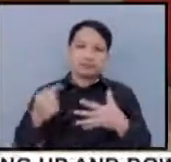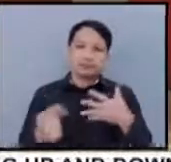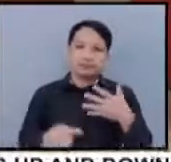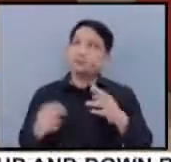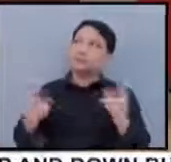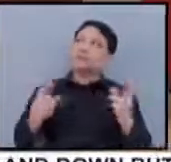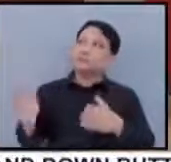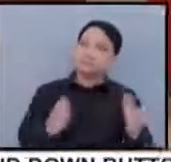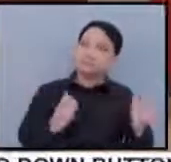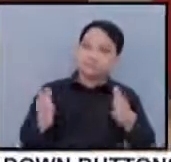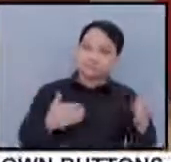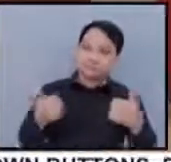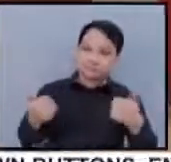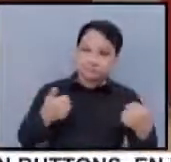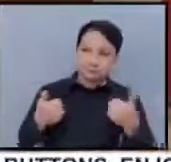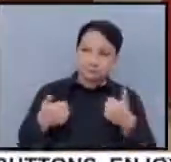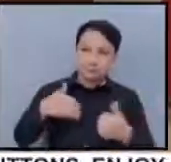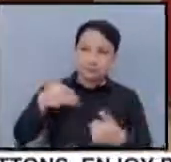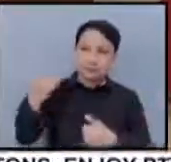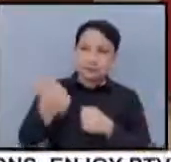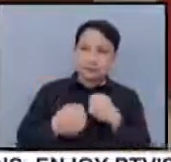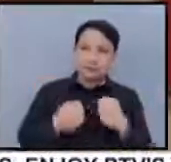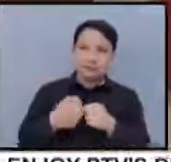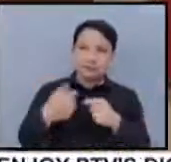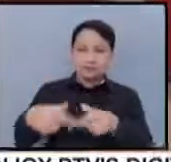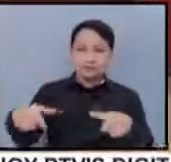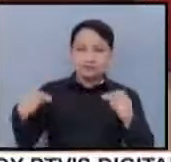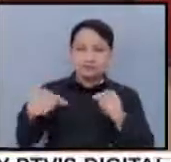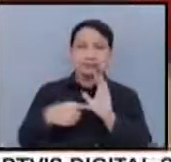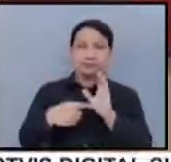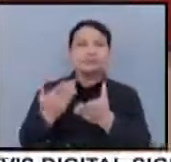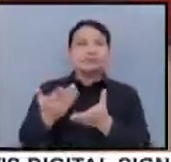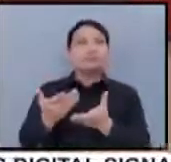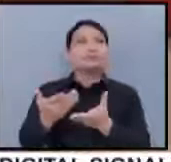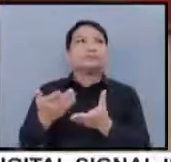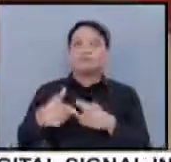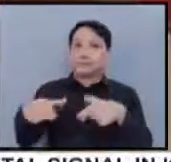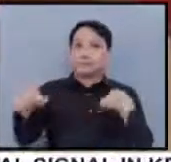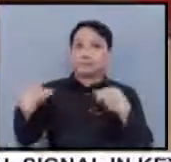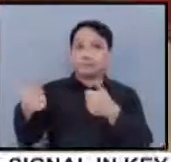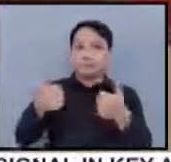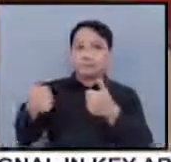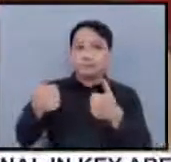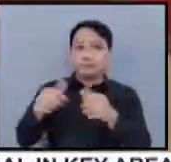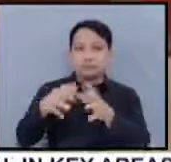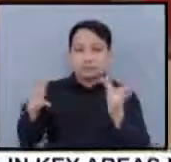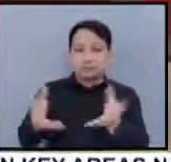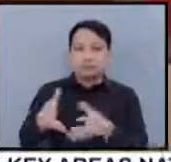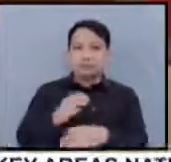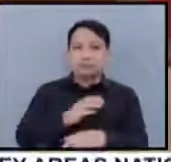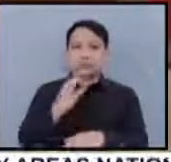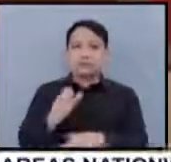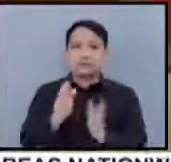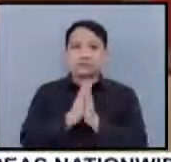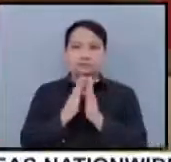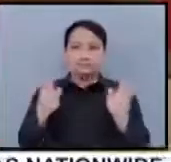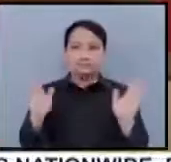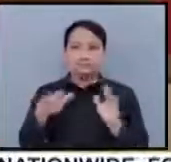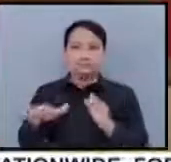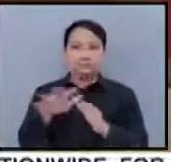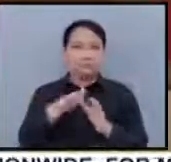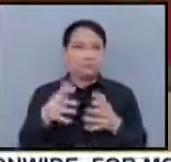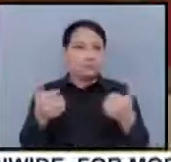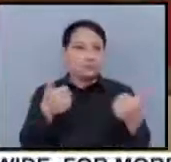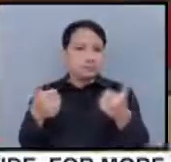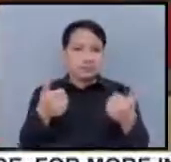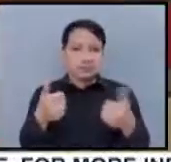competition. Actually next year may Japan po na championship ulit, World Championship. Malaking competition din po 'yon. And then 2 years